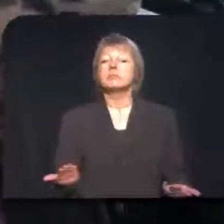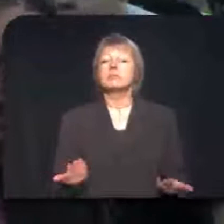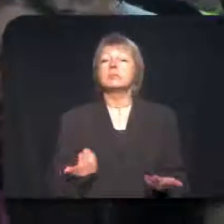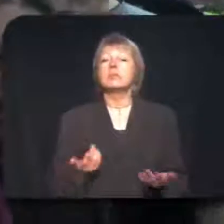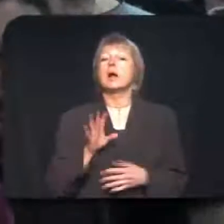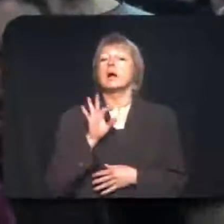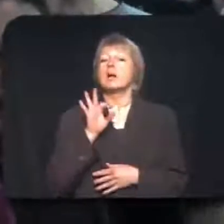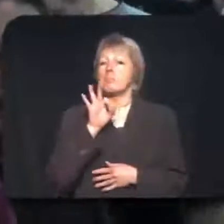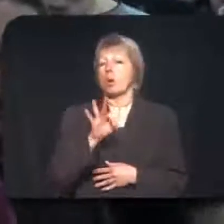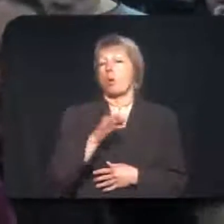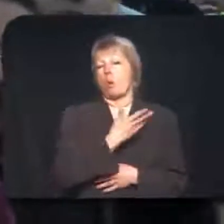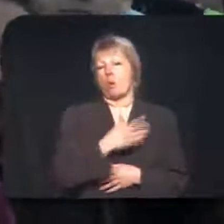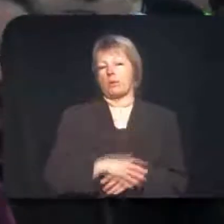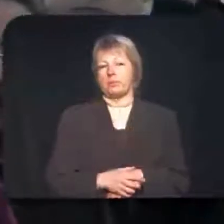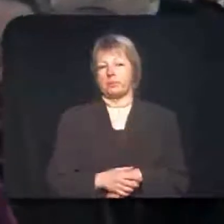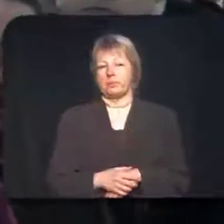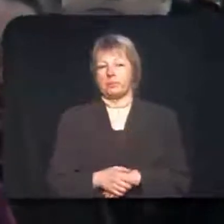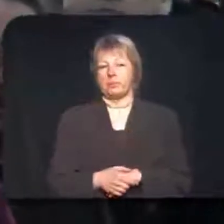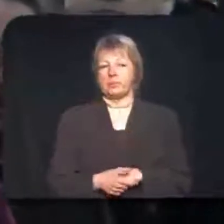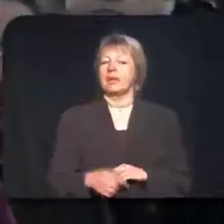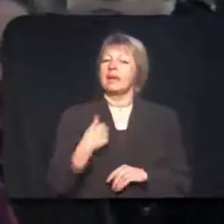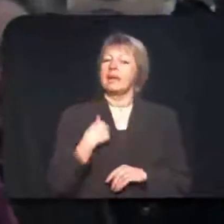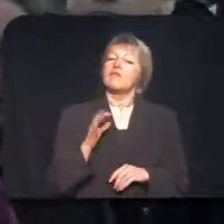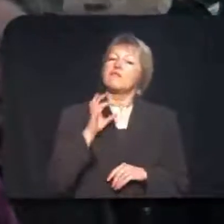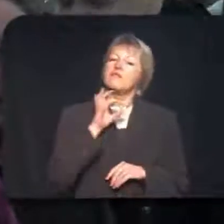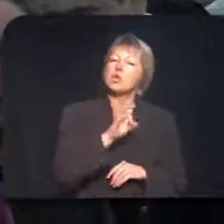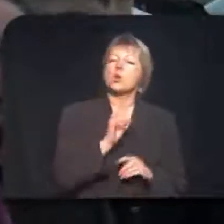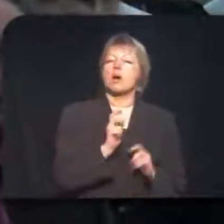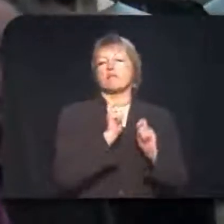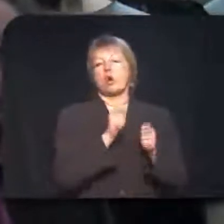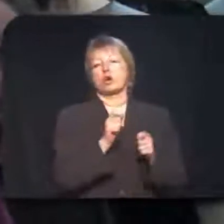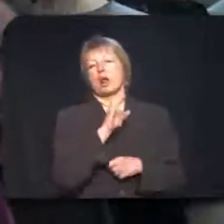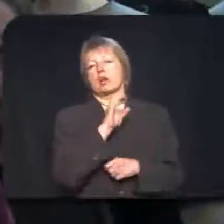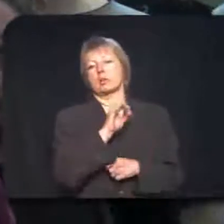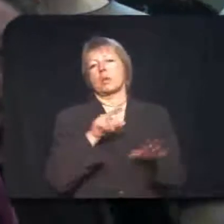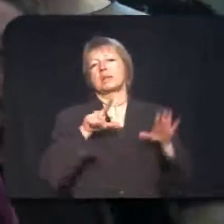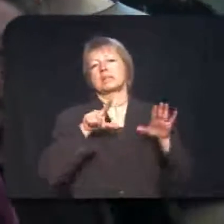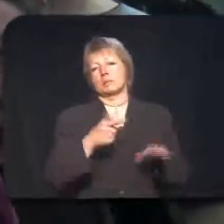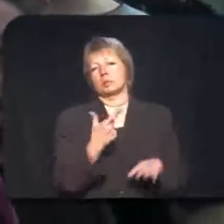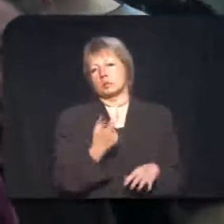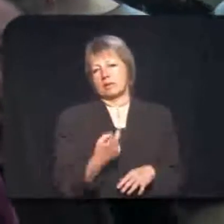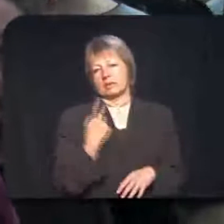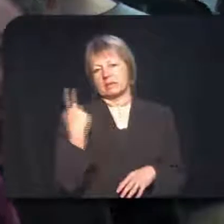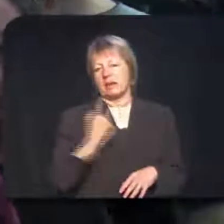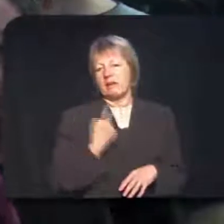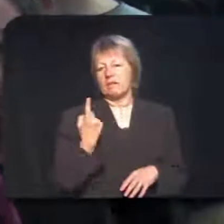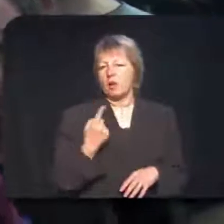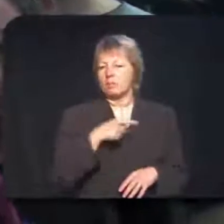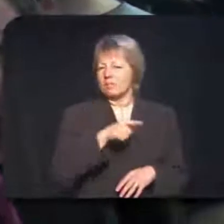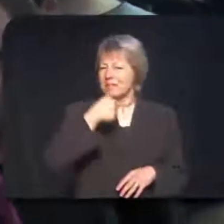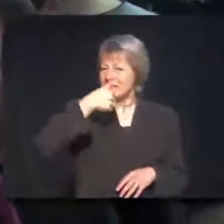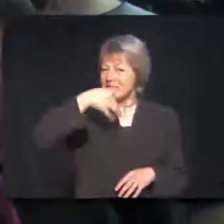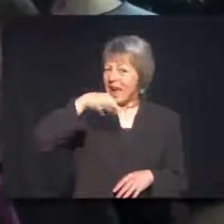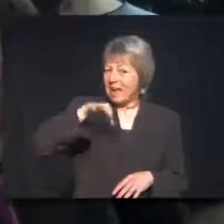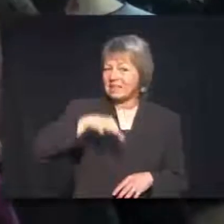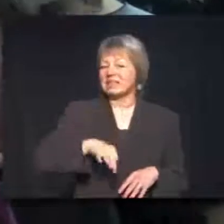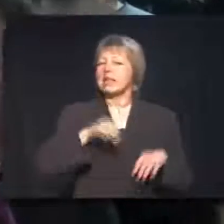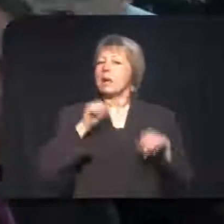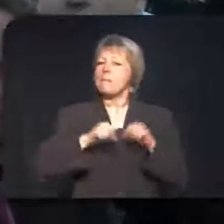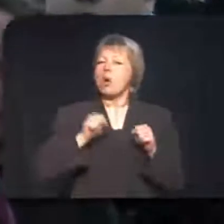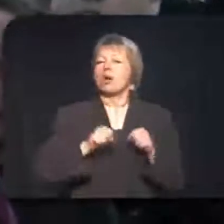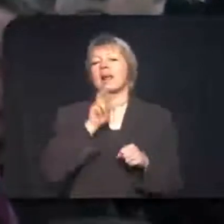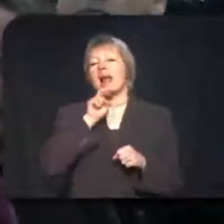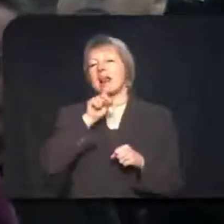ja ich bin für den Vorschlag nur 27 bei der der einzige ist der elektronische Abstimmung über das Programm